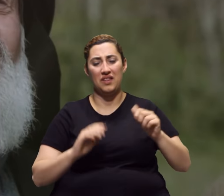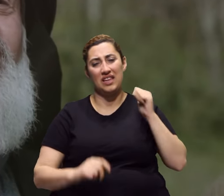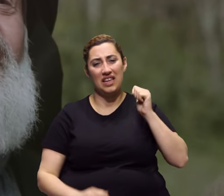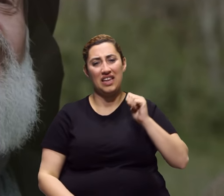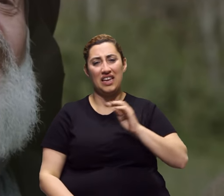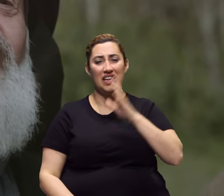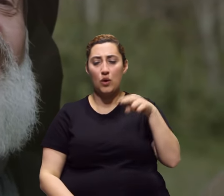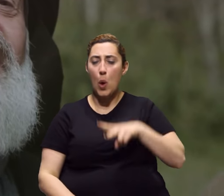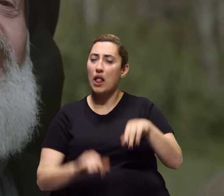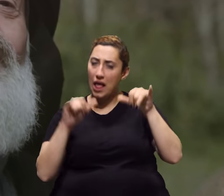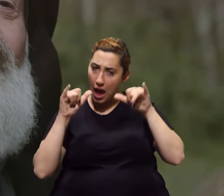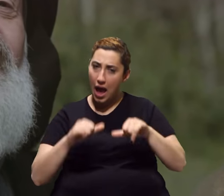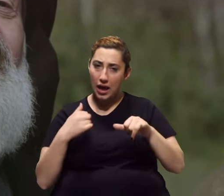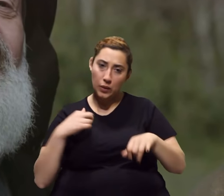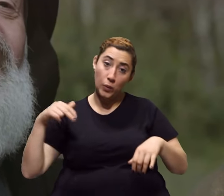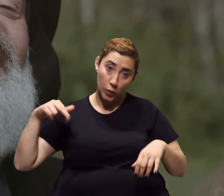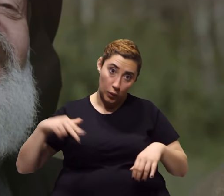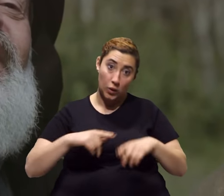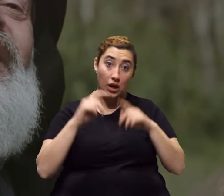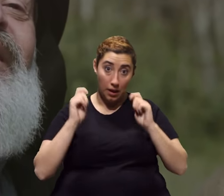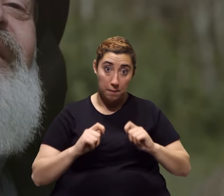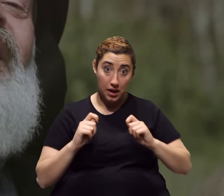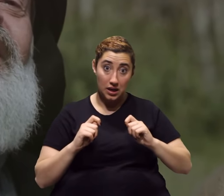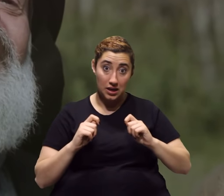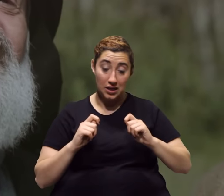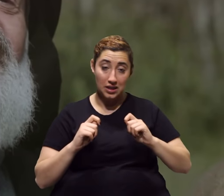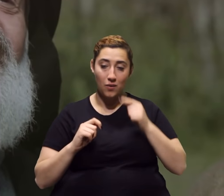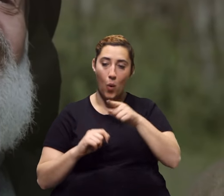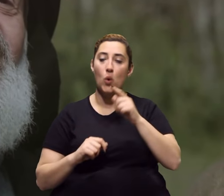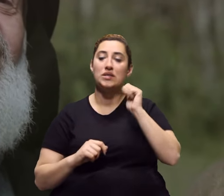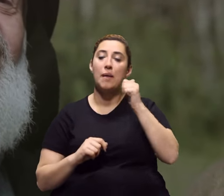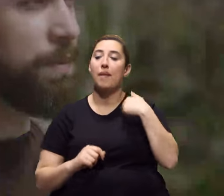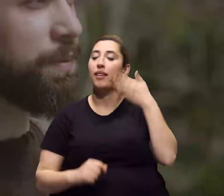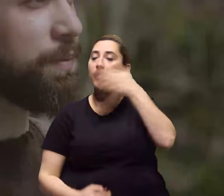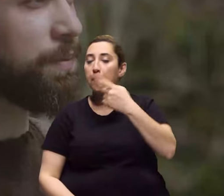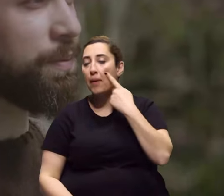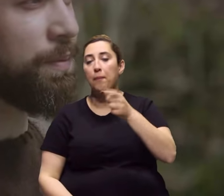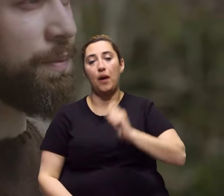Dönen de aynı istikametten yol alır, varırız canlara.